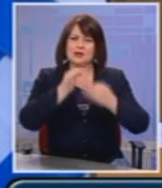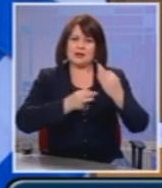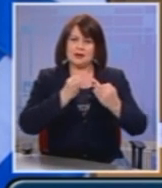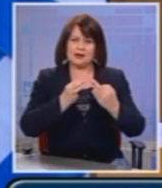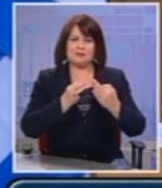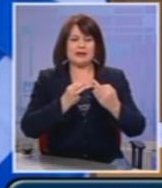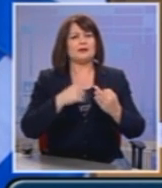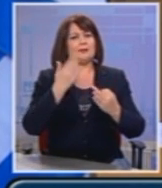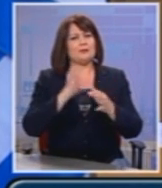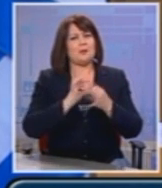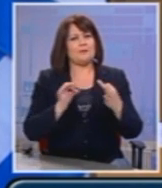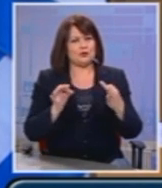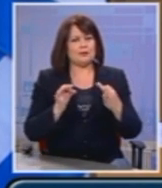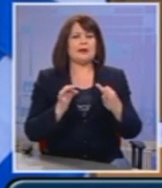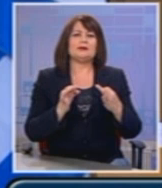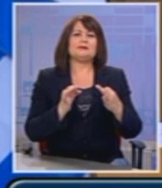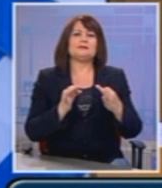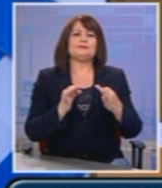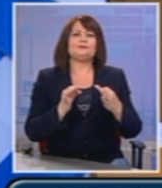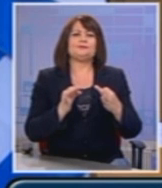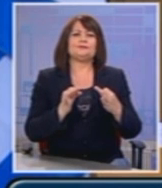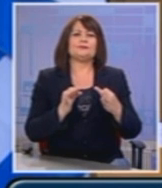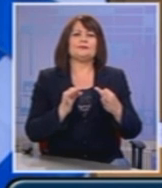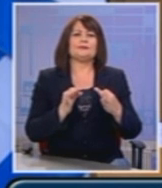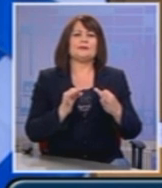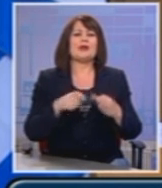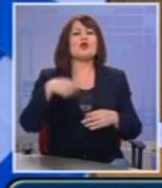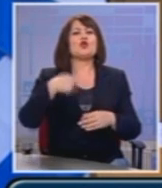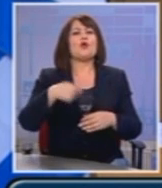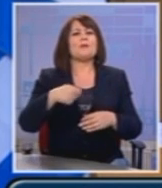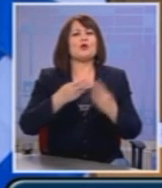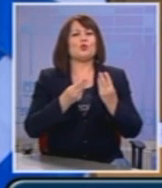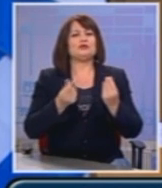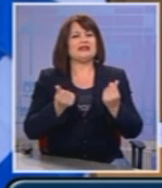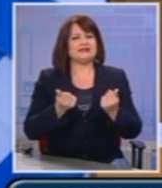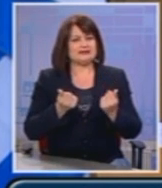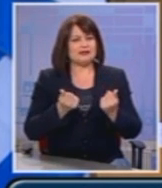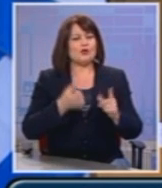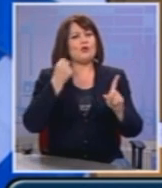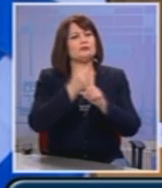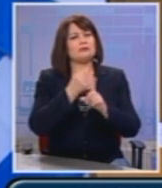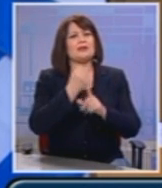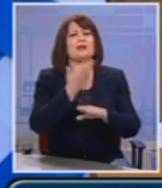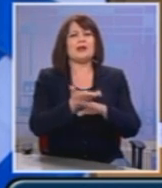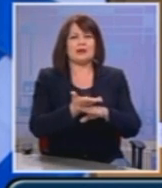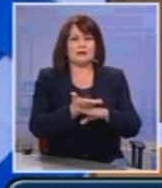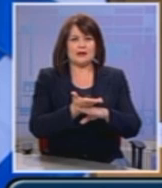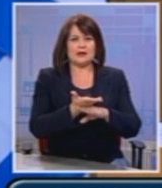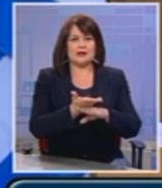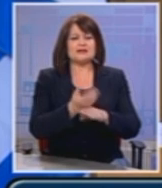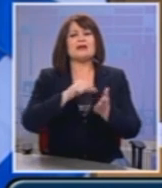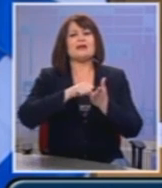αναλυθούν σε επίπεδο νομικό και ουσιαστικό για την διεκδίκηση της